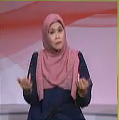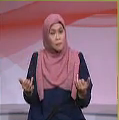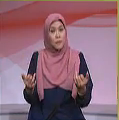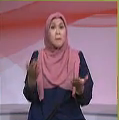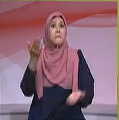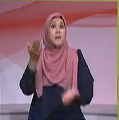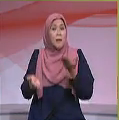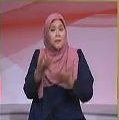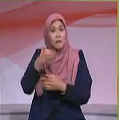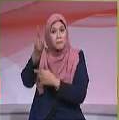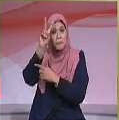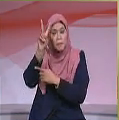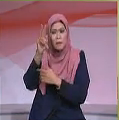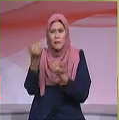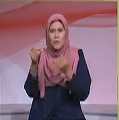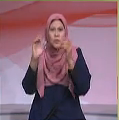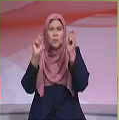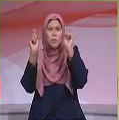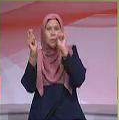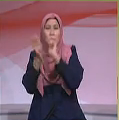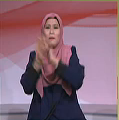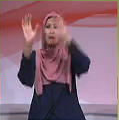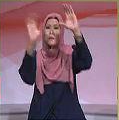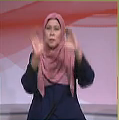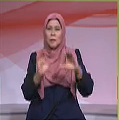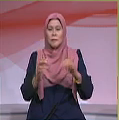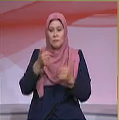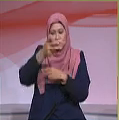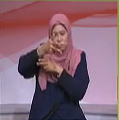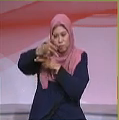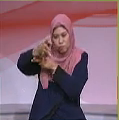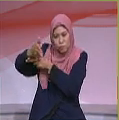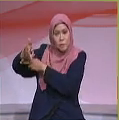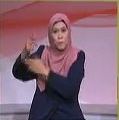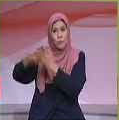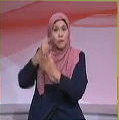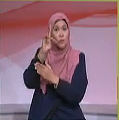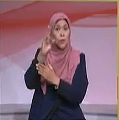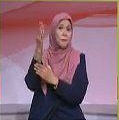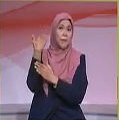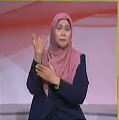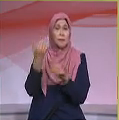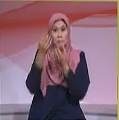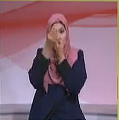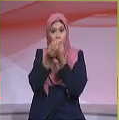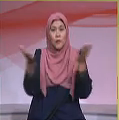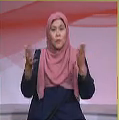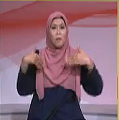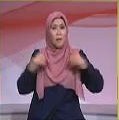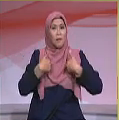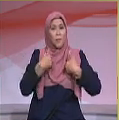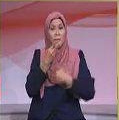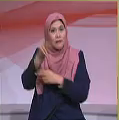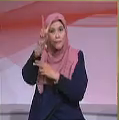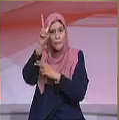ia mungkin disebabkan oleh perubahan suhu. Video pelik itu dirakam Rory Davis pada Julai lepas dan memberitahu haiwan